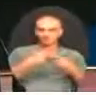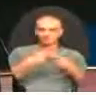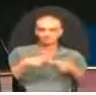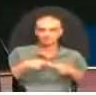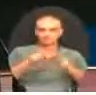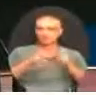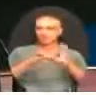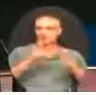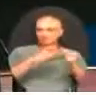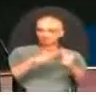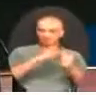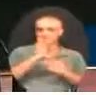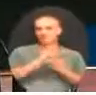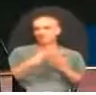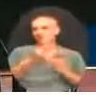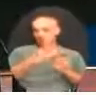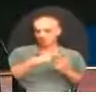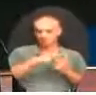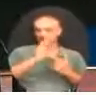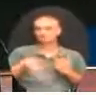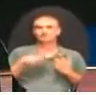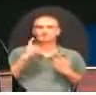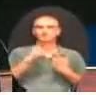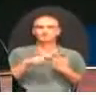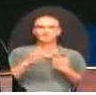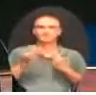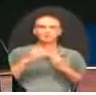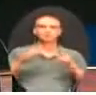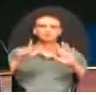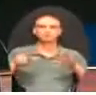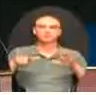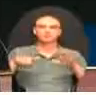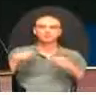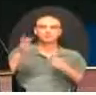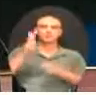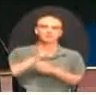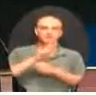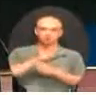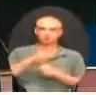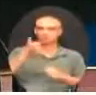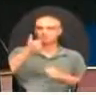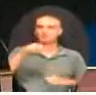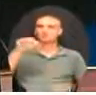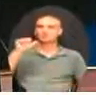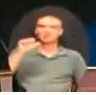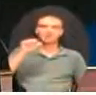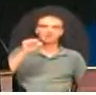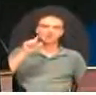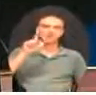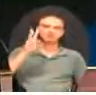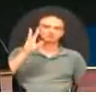למנויים לנבחרת וחלק לחלק. ועוד 7,000 לנותני החסויות, ובראשם אדוארדו